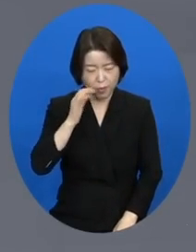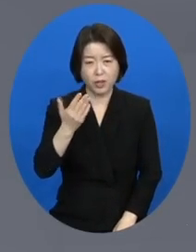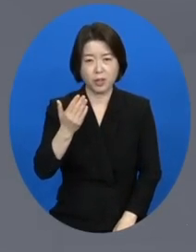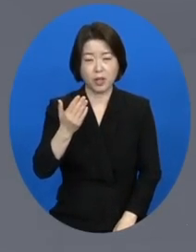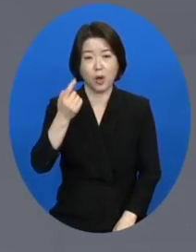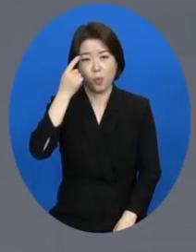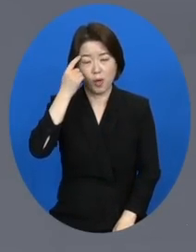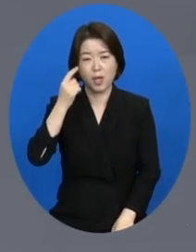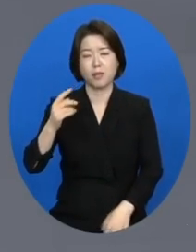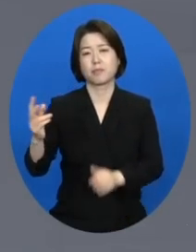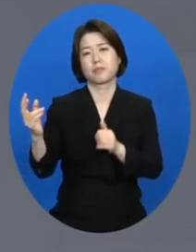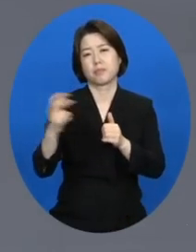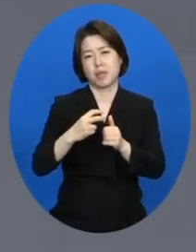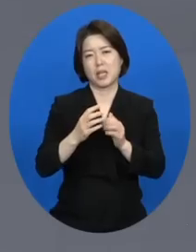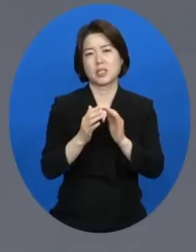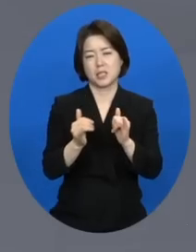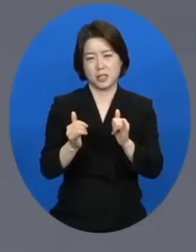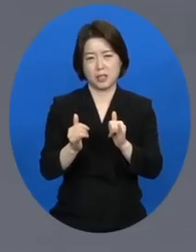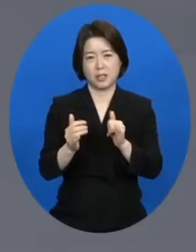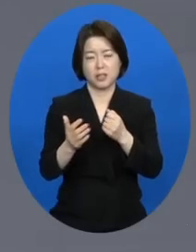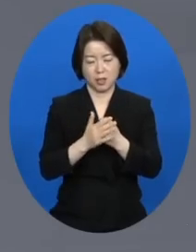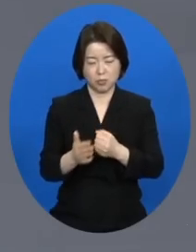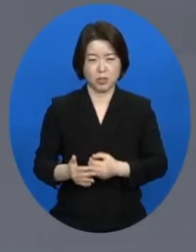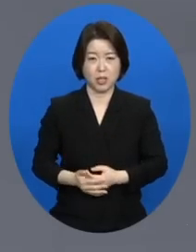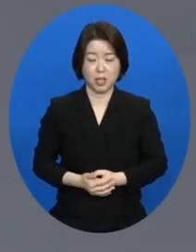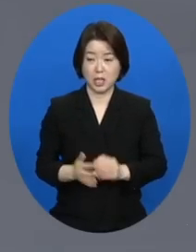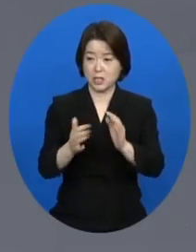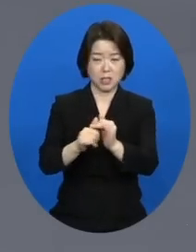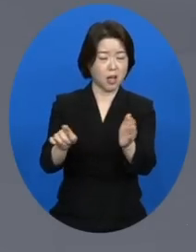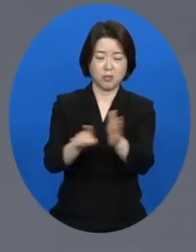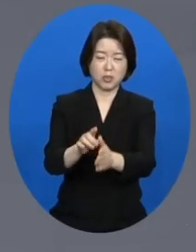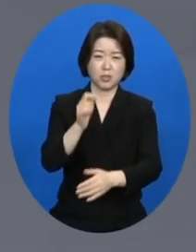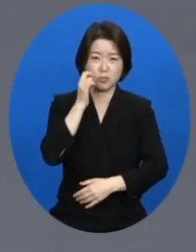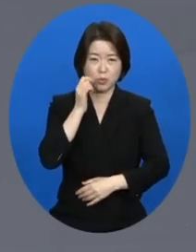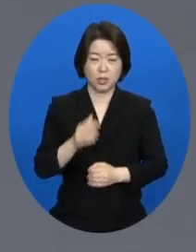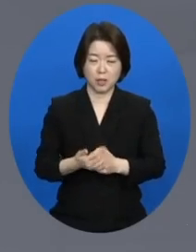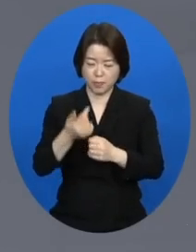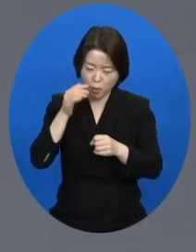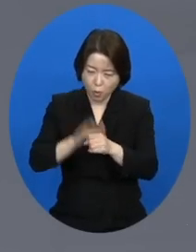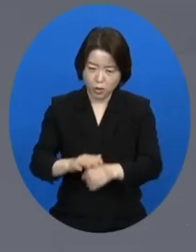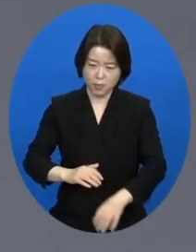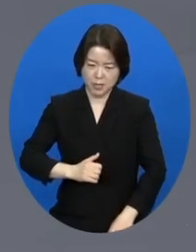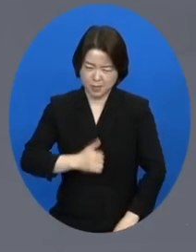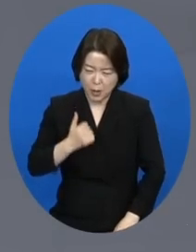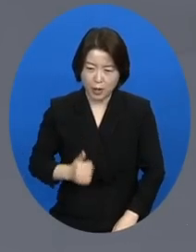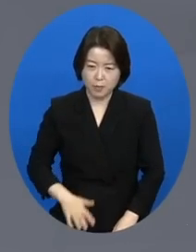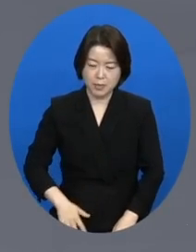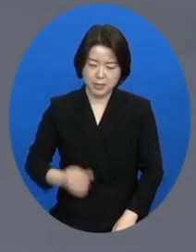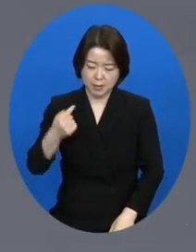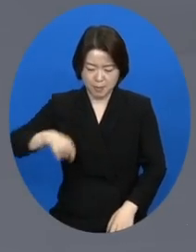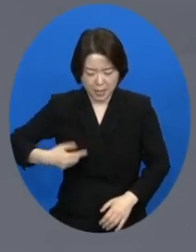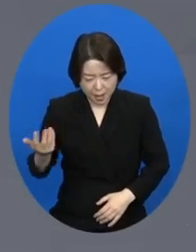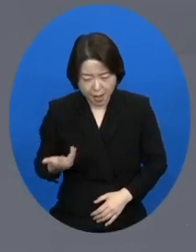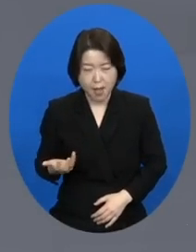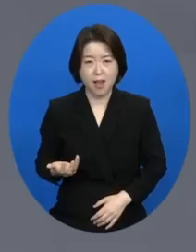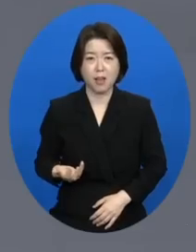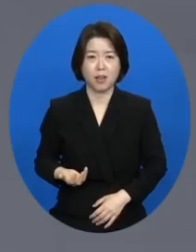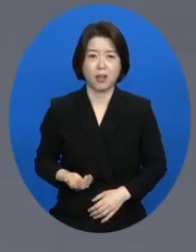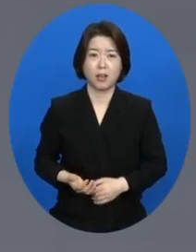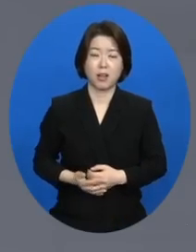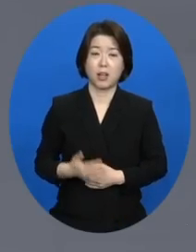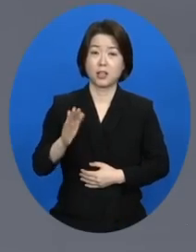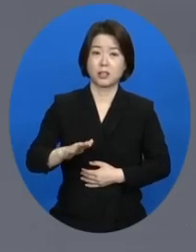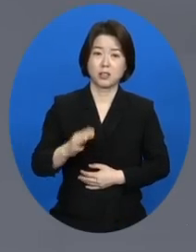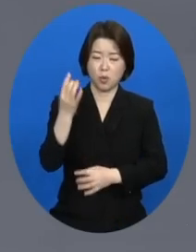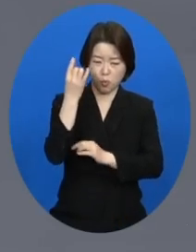배신 때문에 그렇습니다. 사람을 못 믿겠는 겁니다. 억울합니다. 분합니다. 속상합니다. 근데